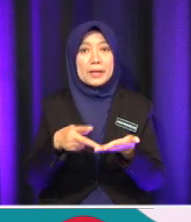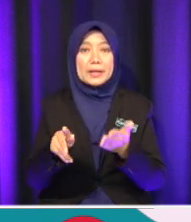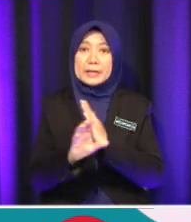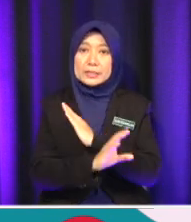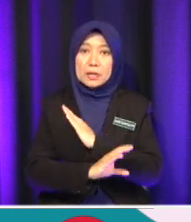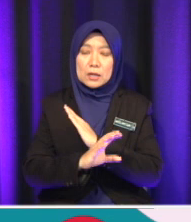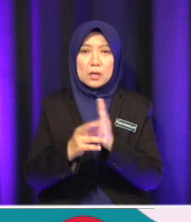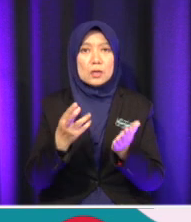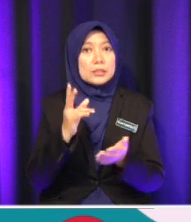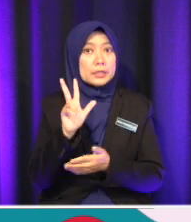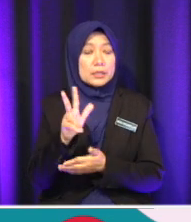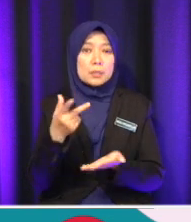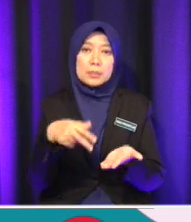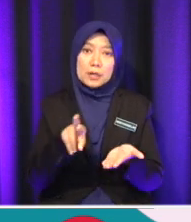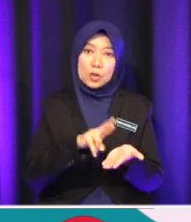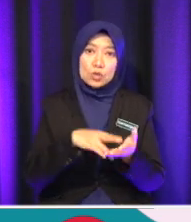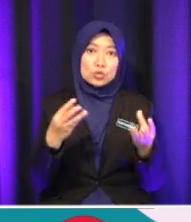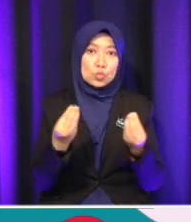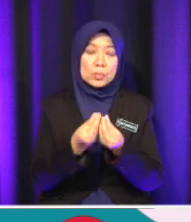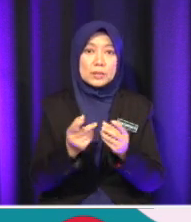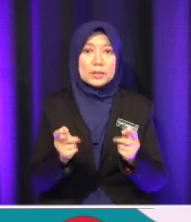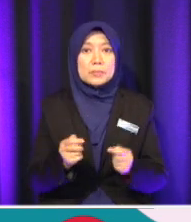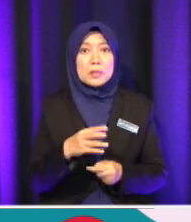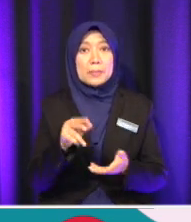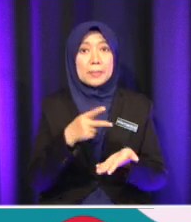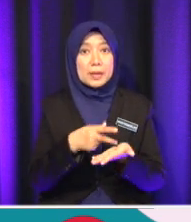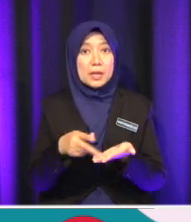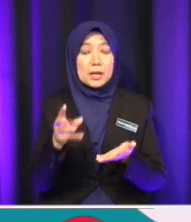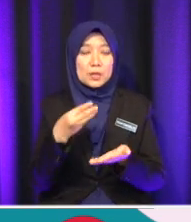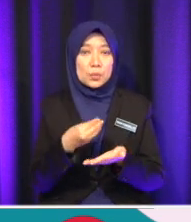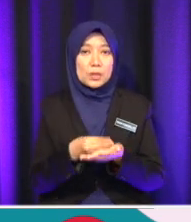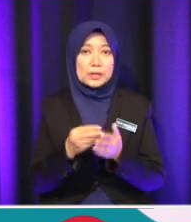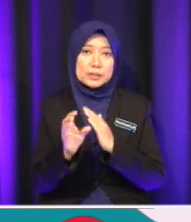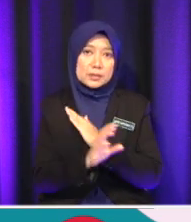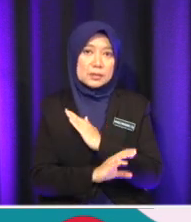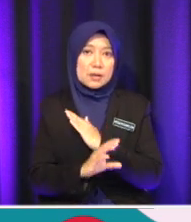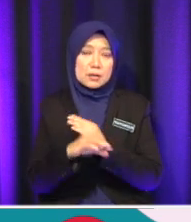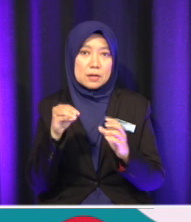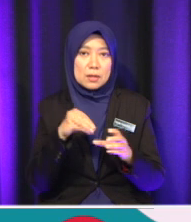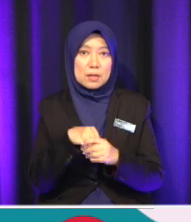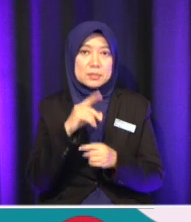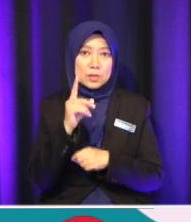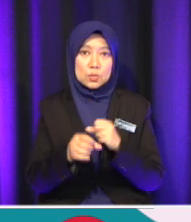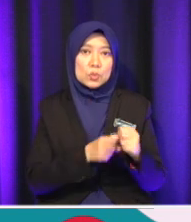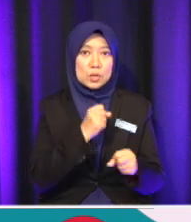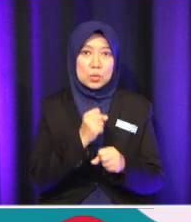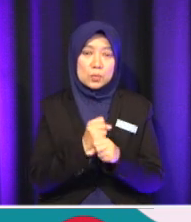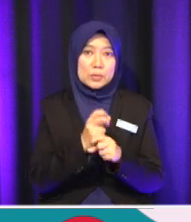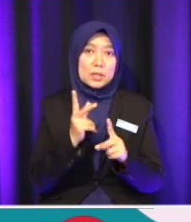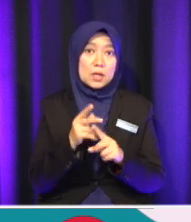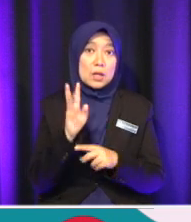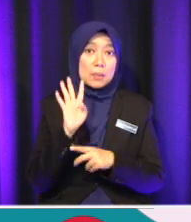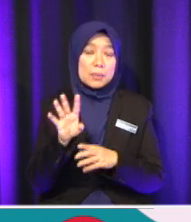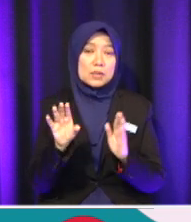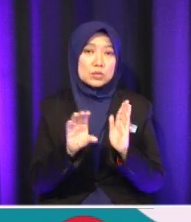meriko jumlah nilai penerimaan dan pembayaran keuangan negara dalam setahun yang keempat